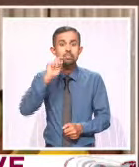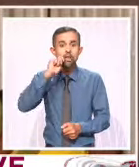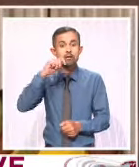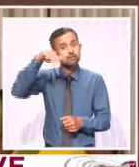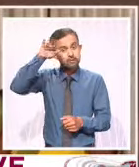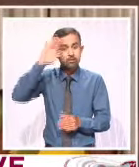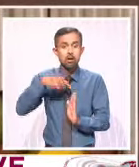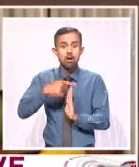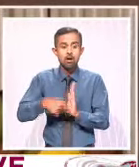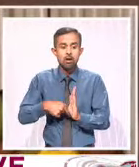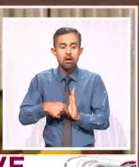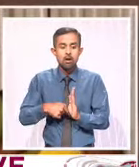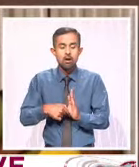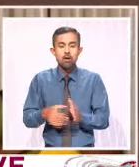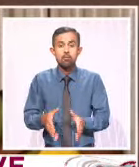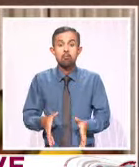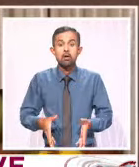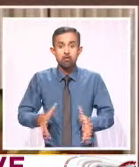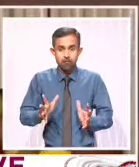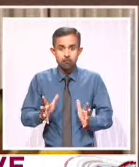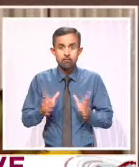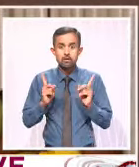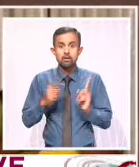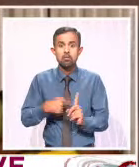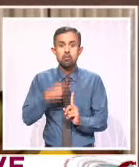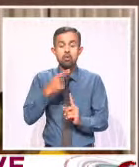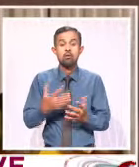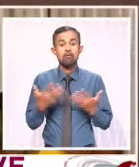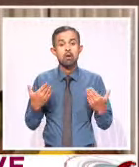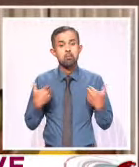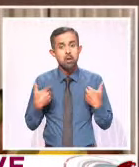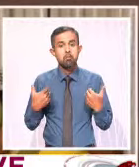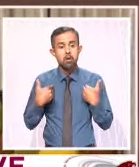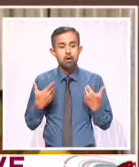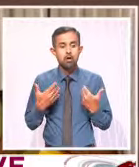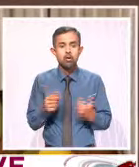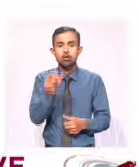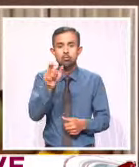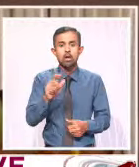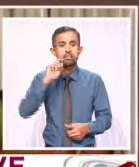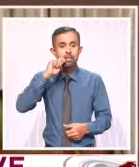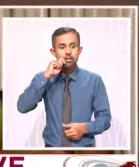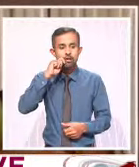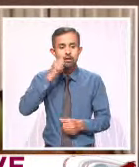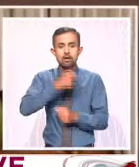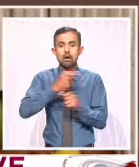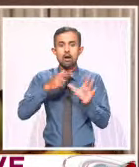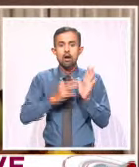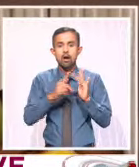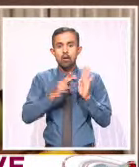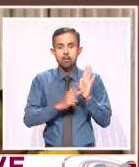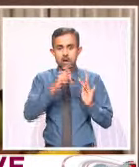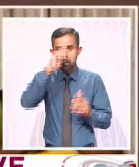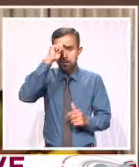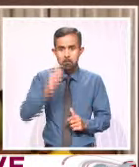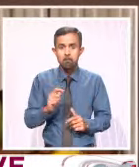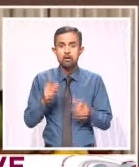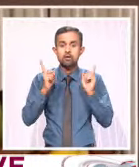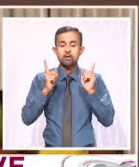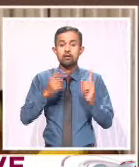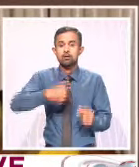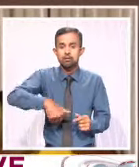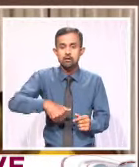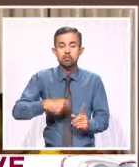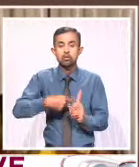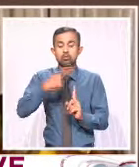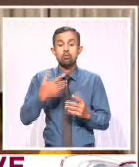ඉන්න කාලේ මේ රටේ පාපන්දු ක්‍රීඩාව නංවන්න විශාල කැපකිරීමක් කරා ඔබතුමාගේ පියා. ගාමිණී දිසානායක ඇමතිතුමා ක්‍රිකට් ක්‍රීඩාව